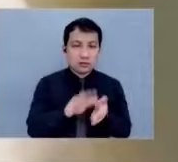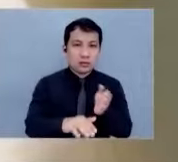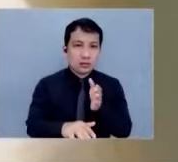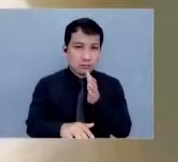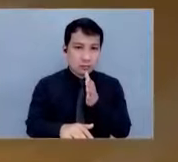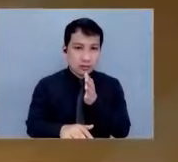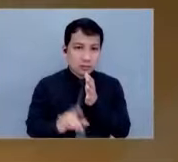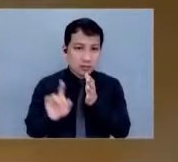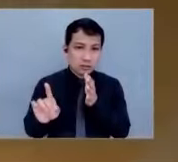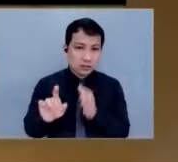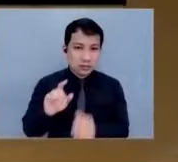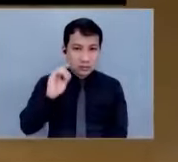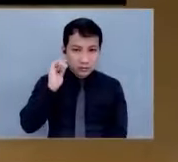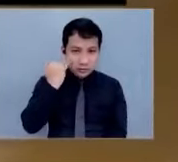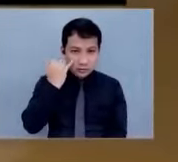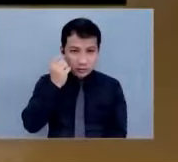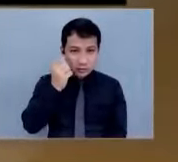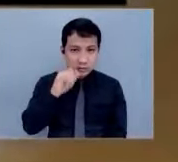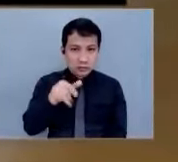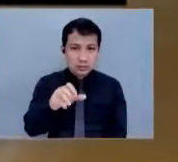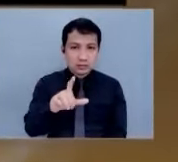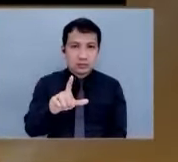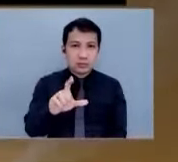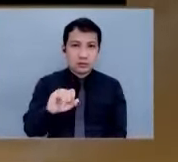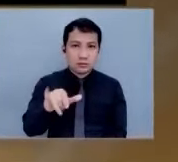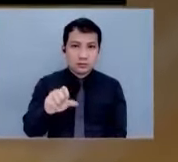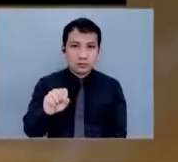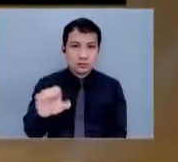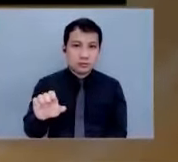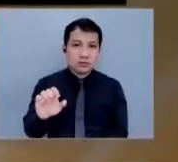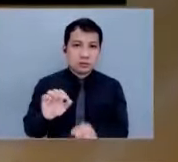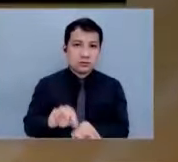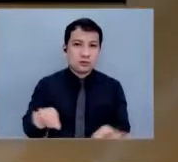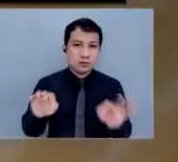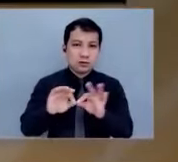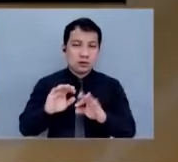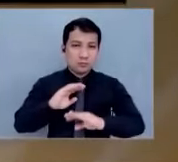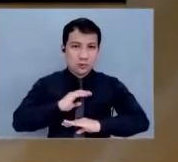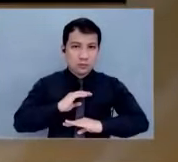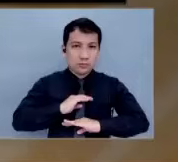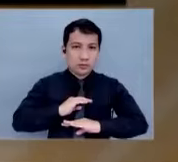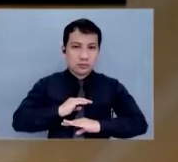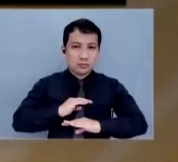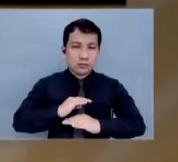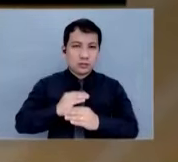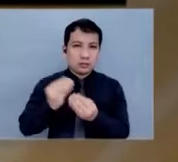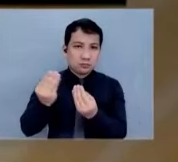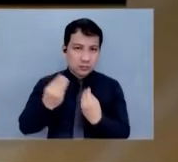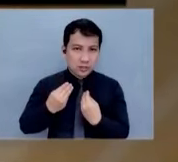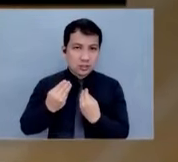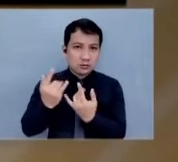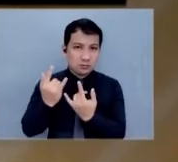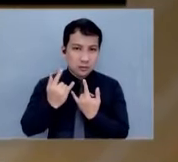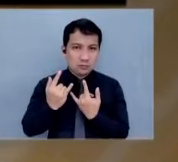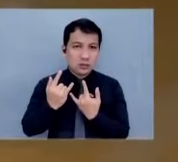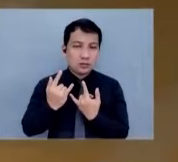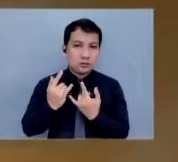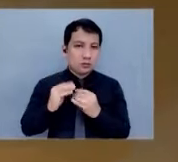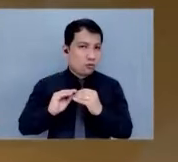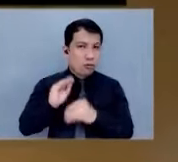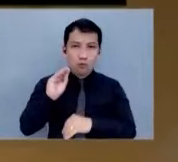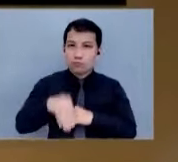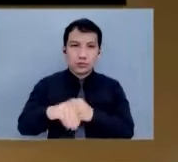Jacqueline. Sa caption, sinabi ni Andy na higit pa sa sapat ang itinerang pagmamahal sa kanila ni Jacqueline. Lagi niya